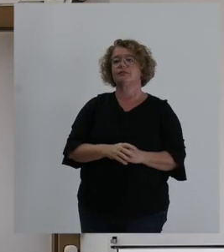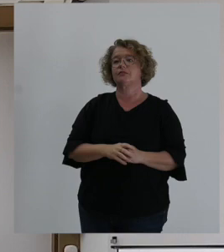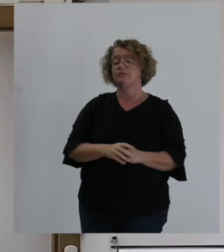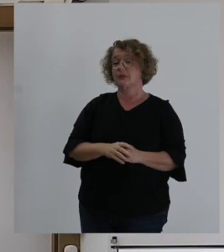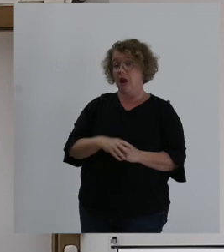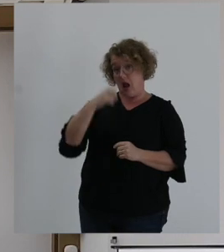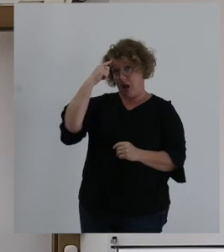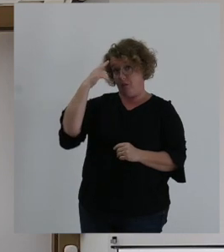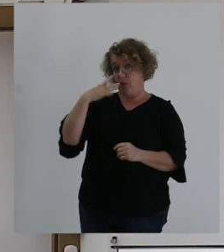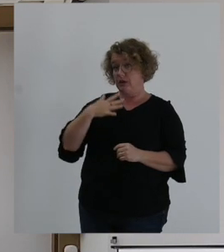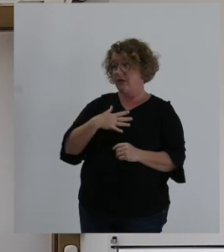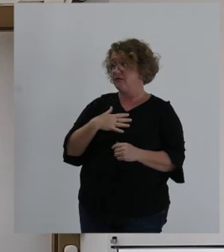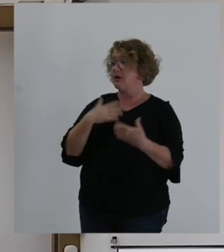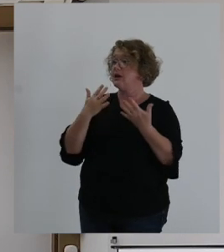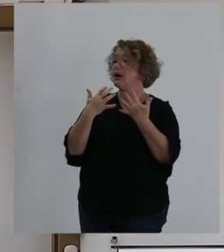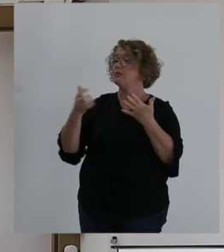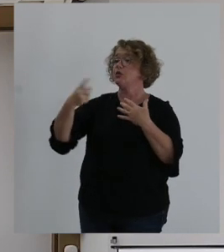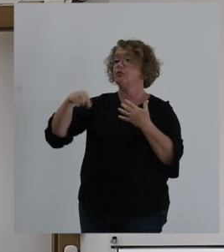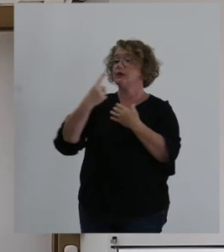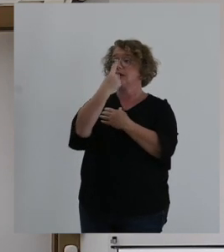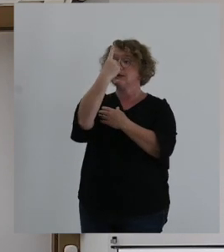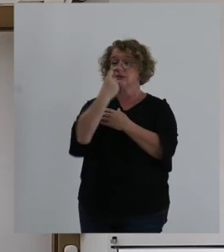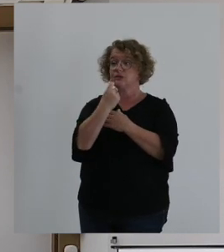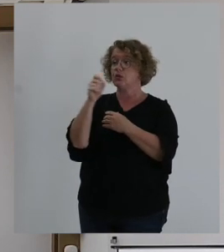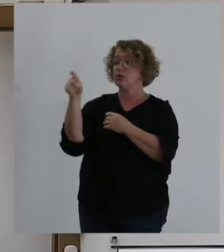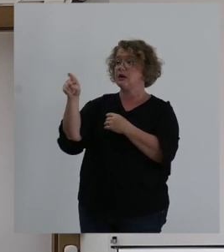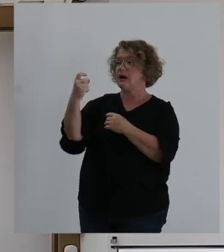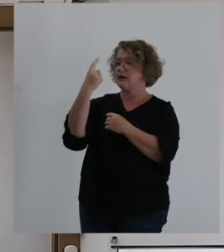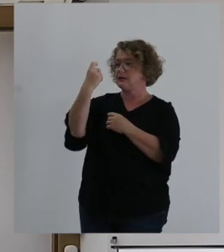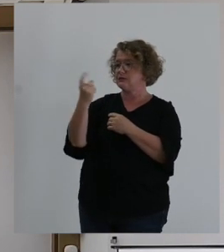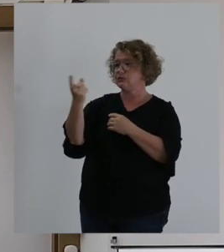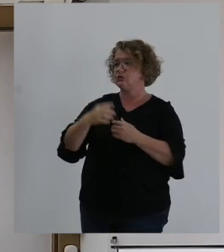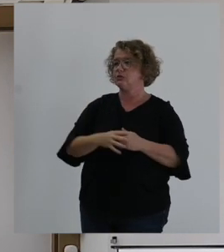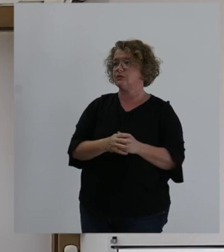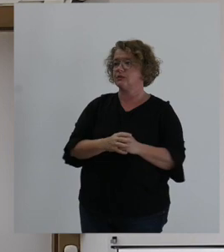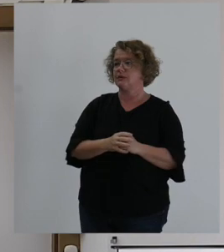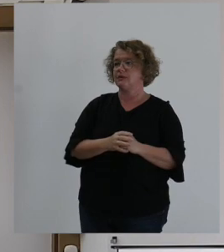Je pense que je vais me tourner vers le public directement. Il y a une question ici.